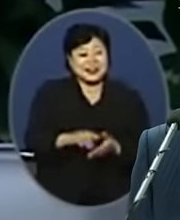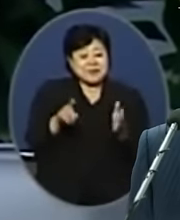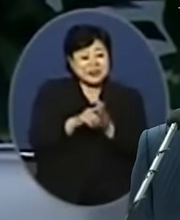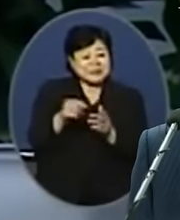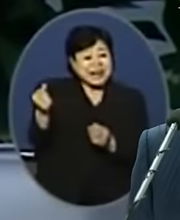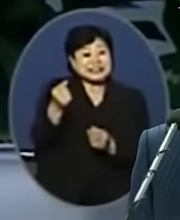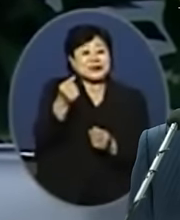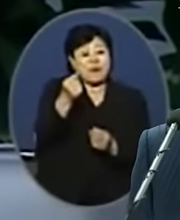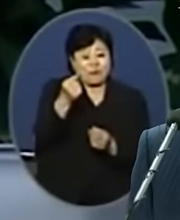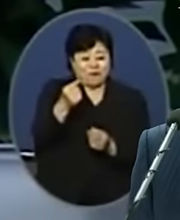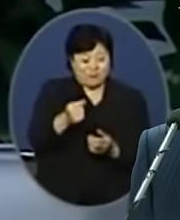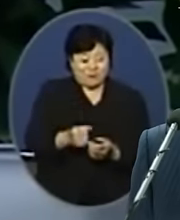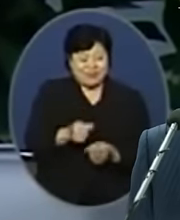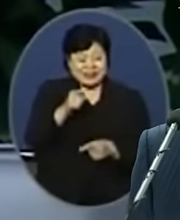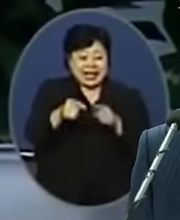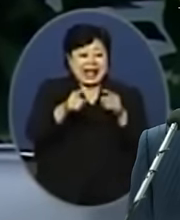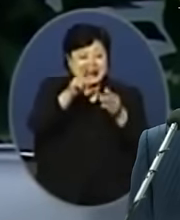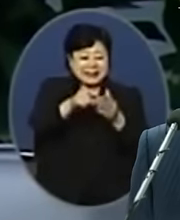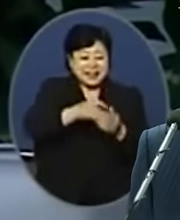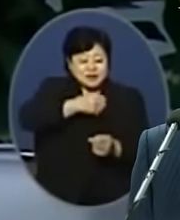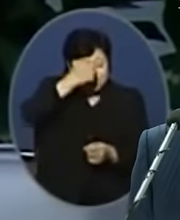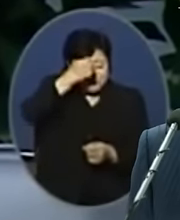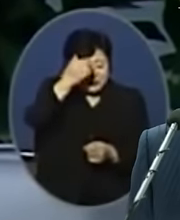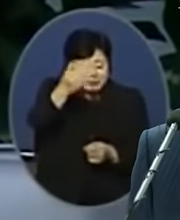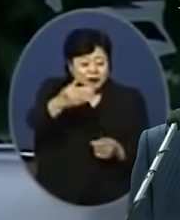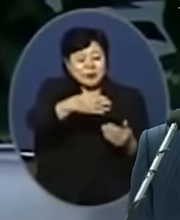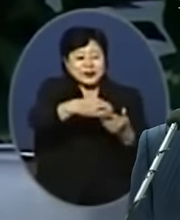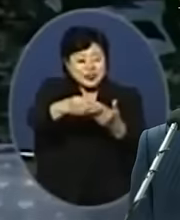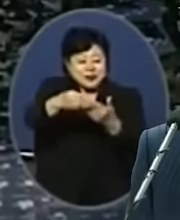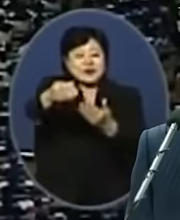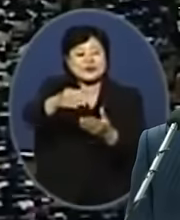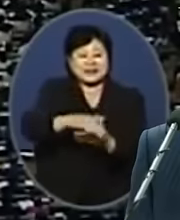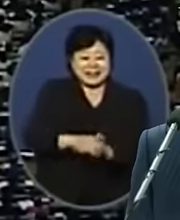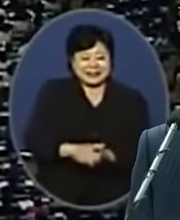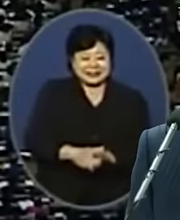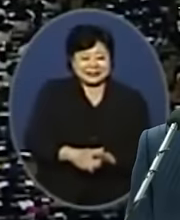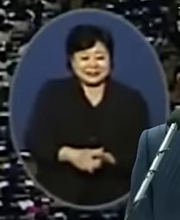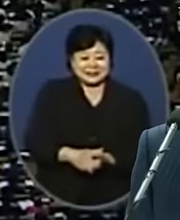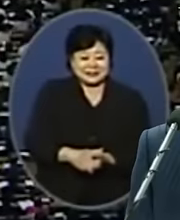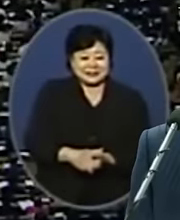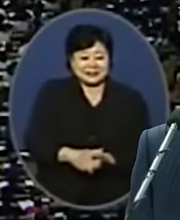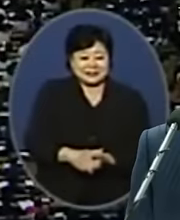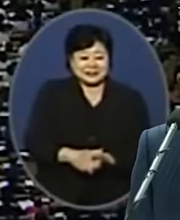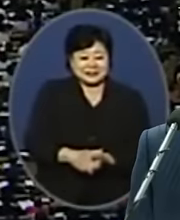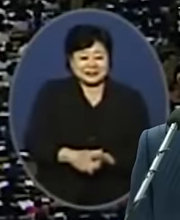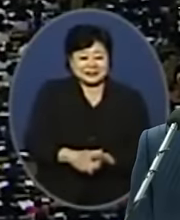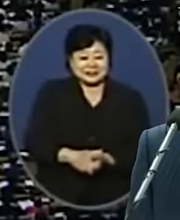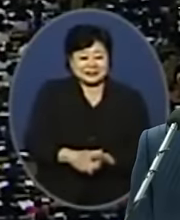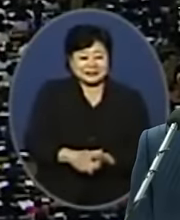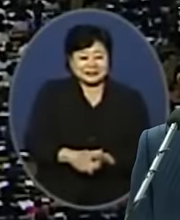믿음을 가지고서 나가면 그 꿈이 여러분을 이끌어 나가는 것입니다.